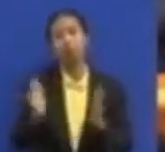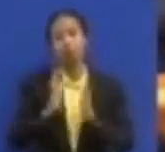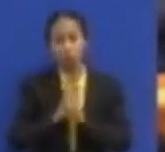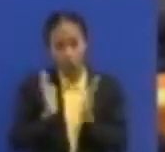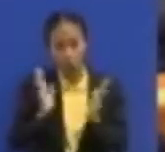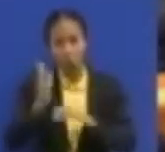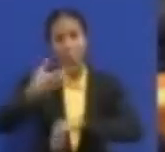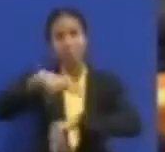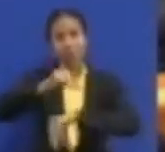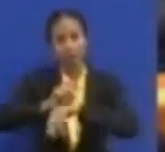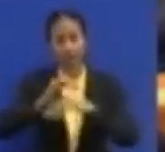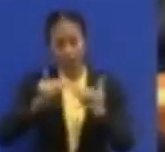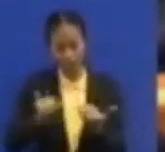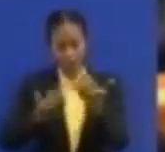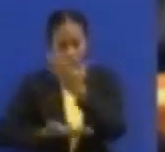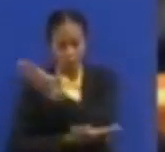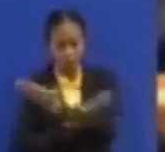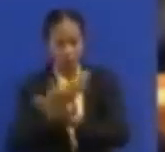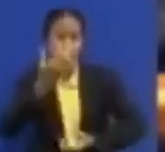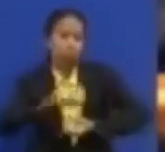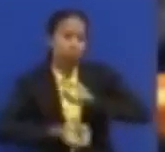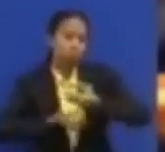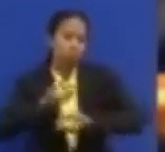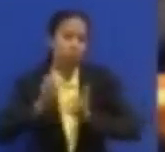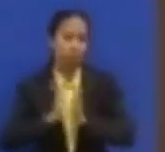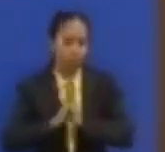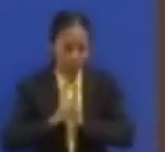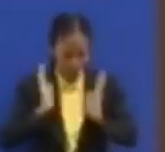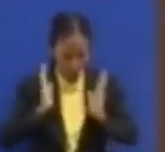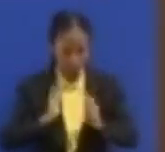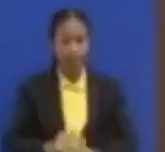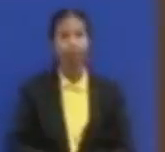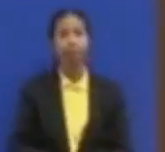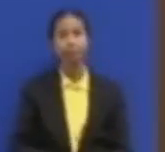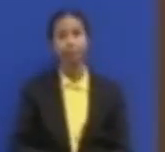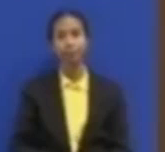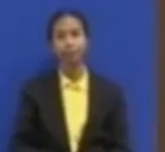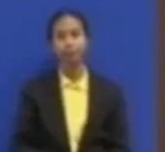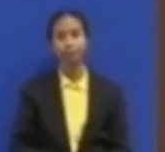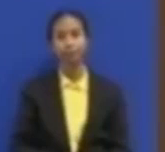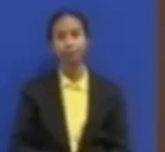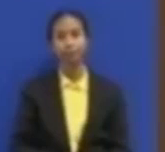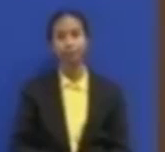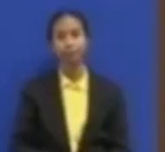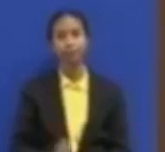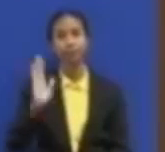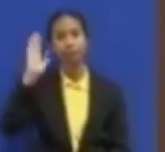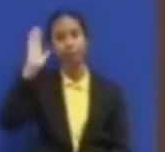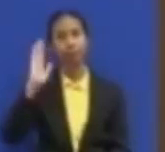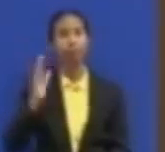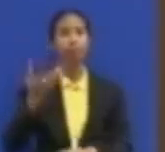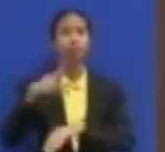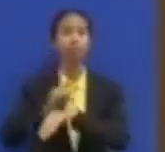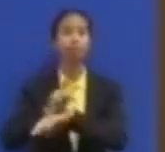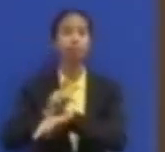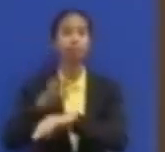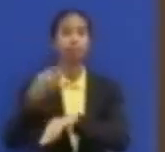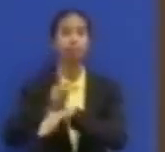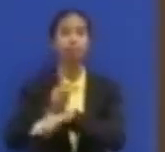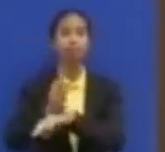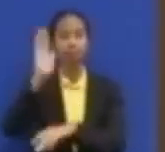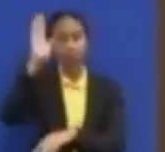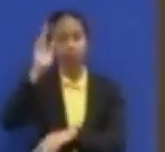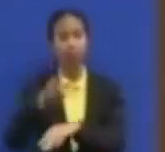ที่ได้เปิดโอกาสให้ผมได้อภิปรายในวันนี้ขอบคุณมากครับ ครับคือ ครับท่านประธานครับผ